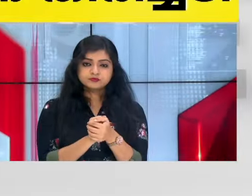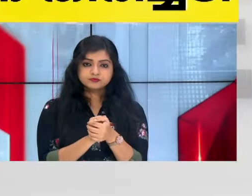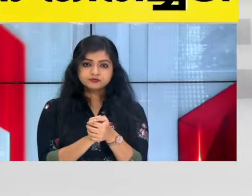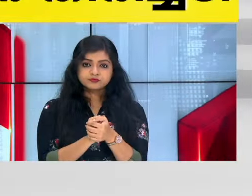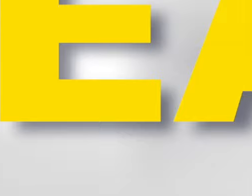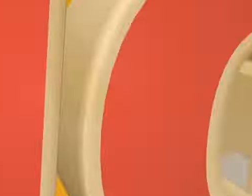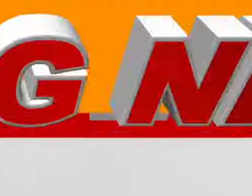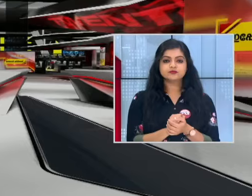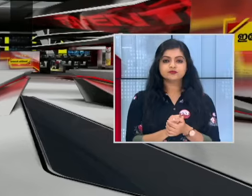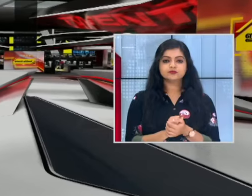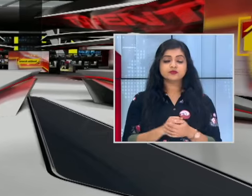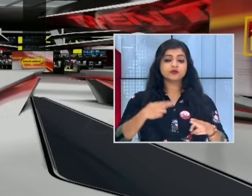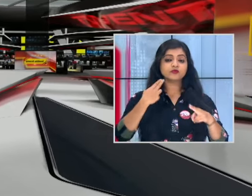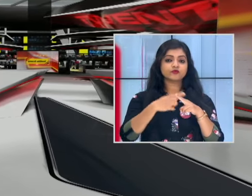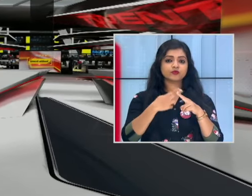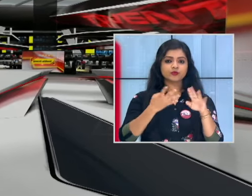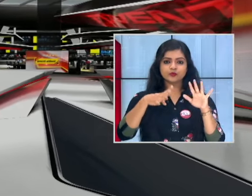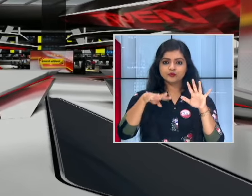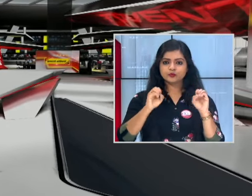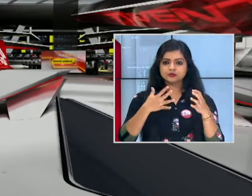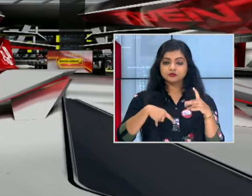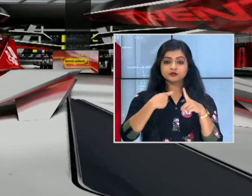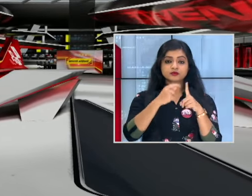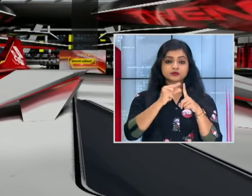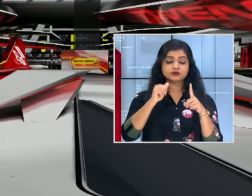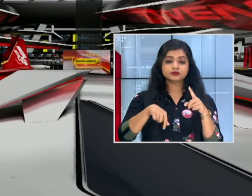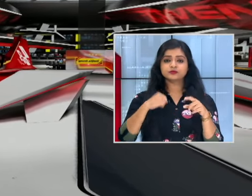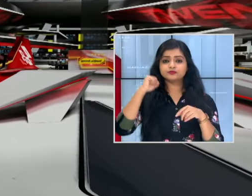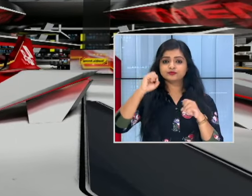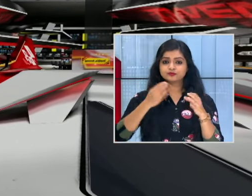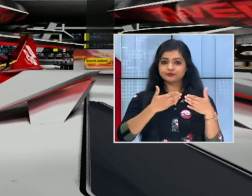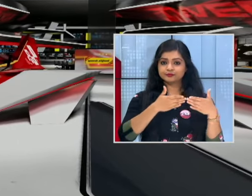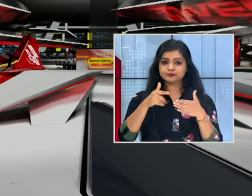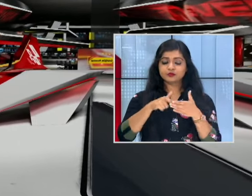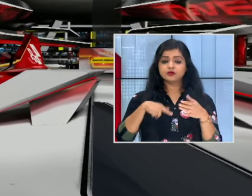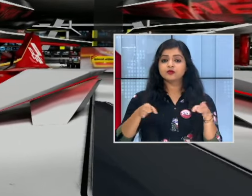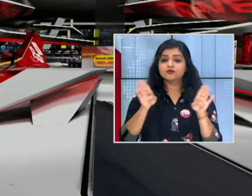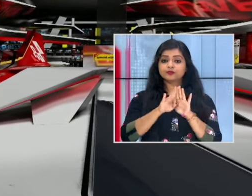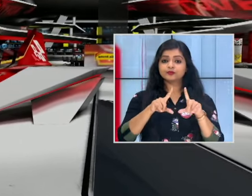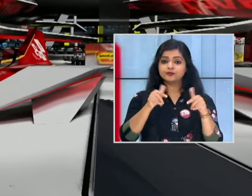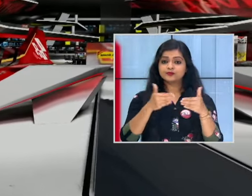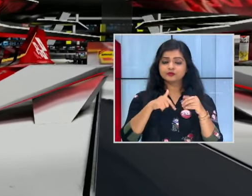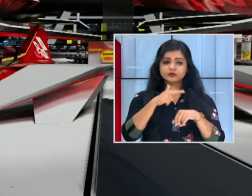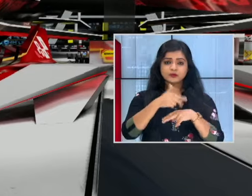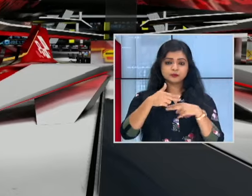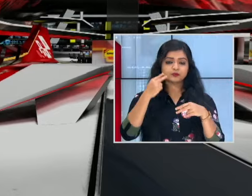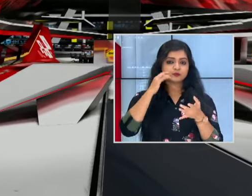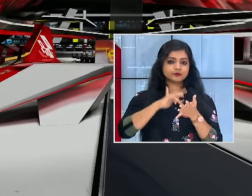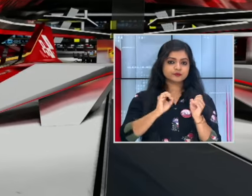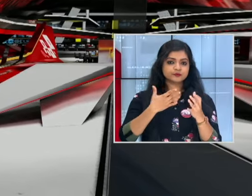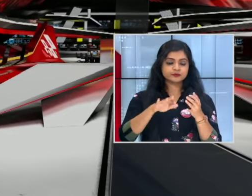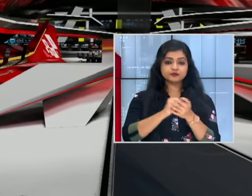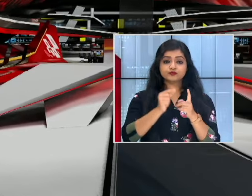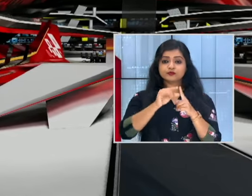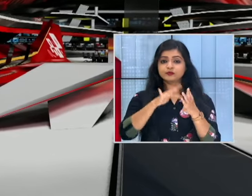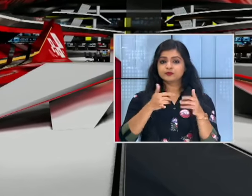നടുങ്ങാടിയാണ് വിവരങ്ങൾ നൽകിയത്. ഫെബ്രുവരി 9 ആരംഭിച്ച കെ പി സി സിയുടെ സമരാഗ്നി യാത്രയുടെ സമാപന സമ്മേളനം അല്പസമയത്തിനകം തിരുവനന്തപുരത്ത് തുടങ്ങും.